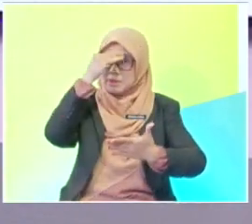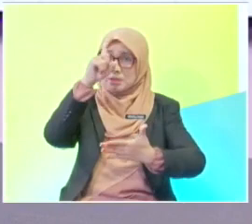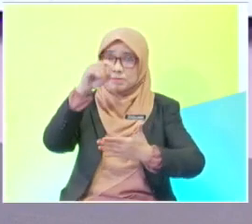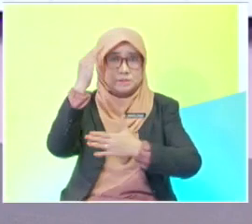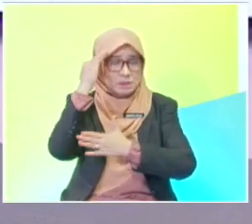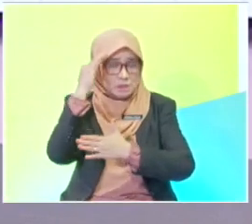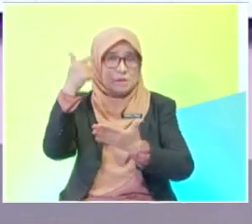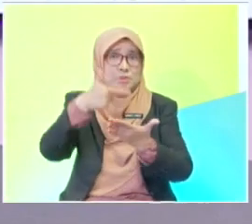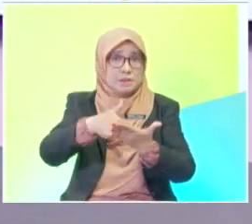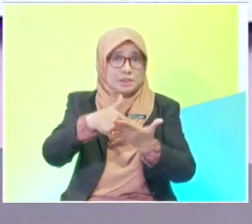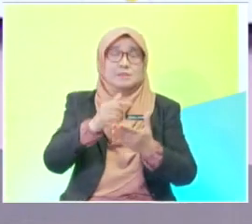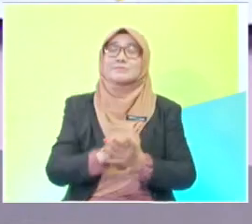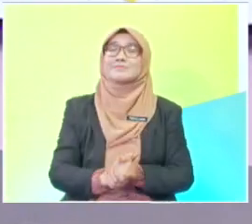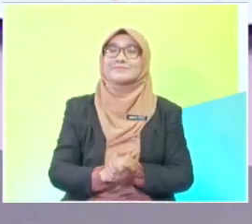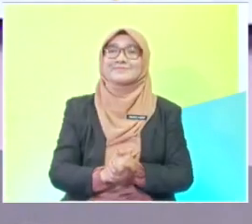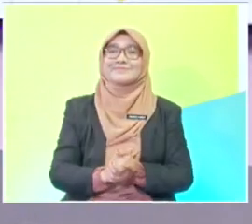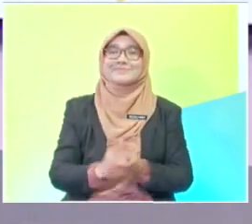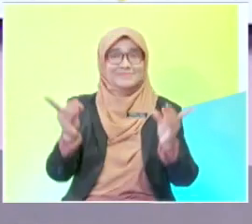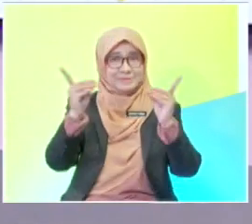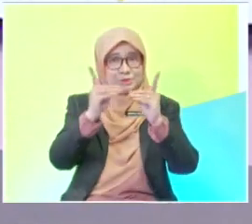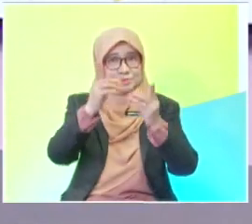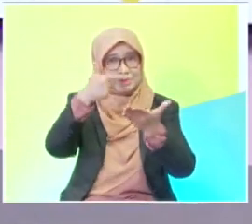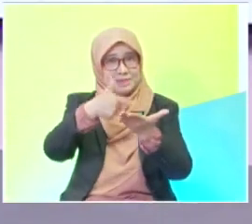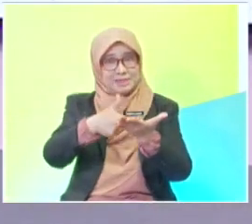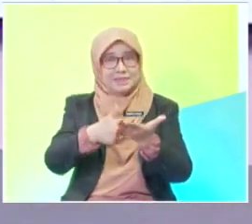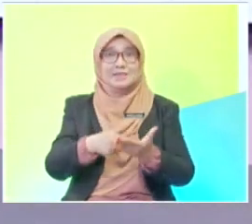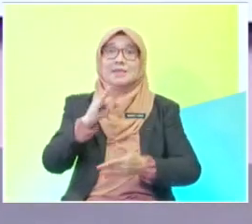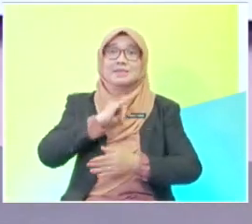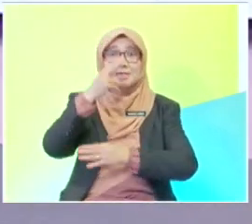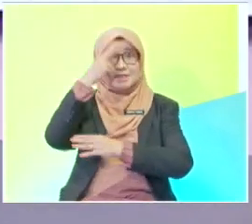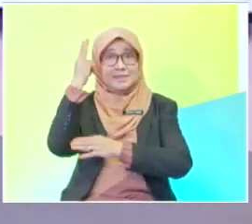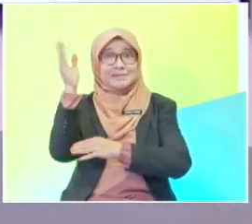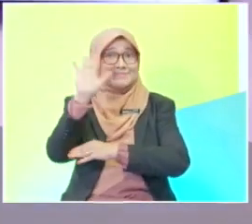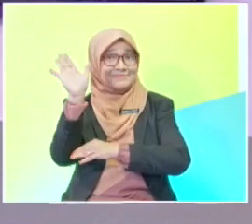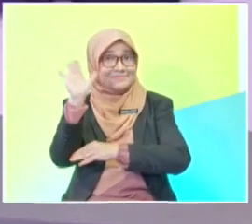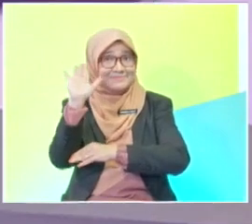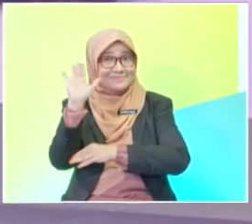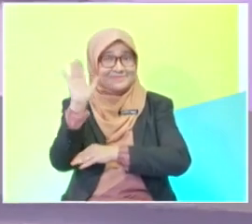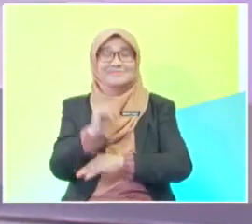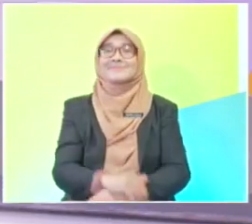sangat penting. Betul tak? Baiklah, insya-Allah kita akan jumpa lagi. Nama saya Hanif Sean. Bye semua.